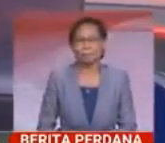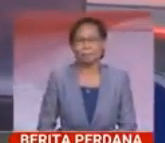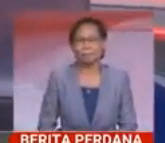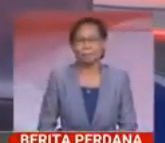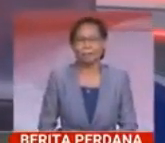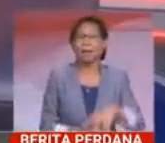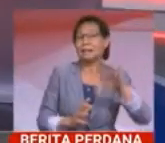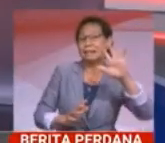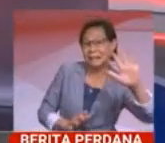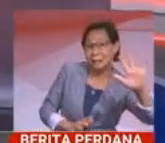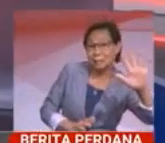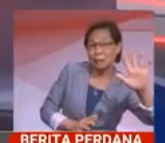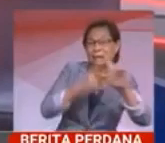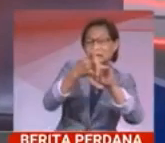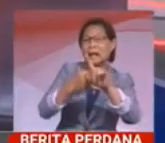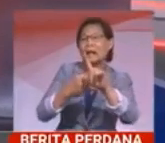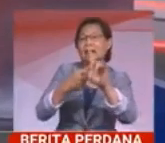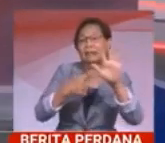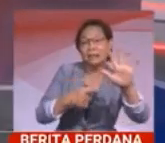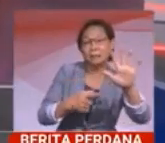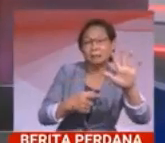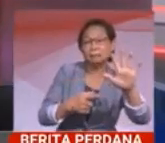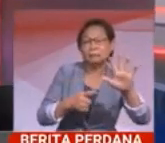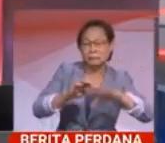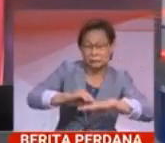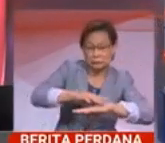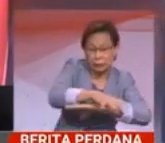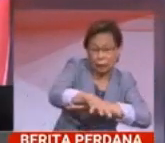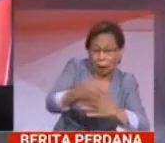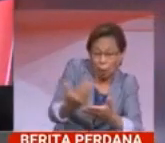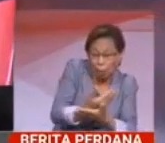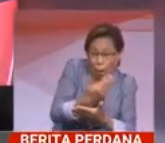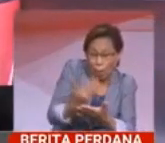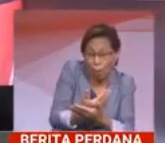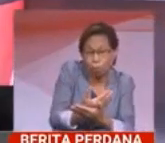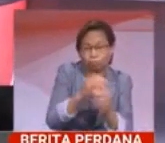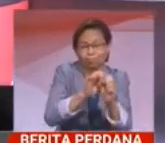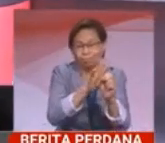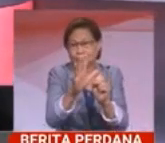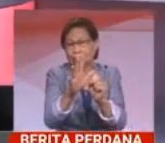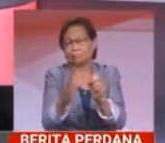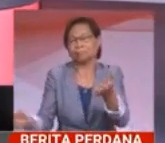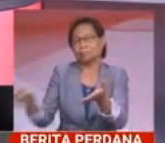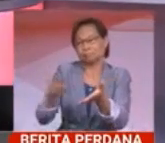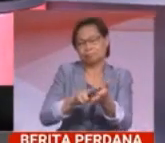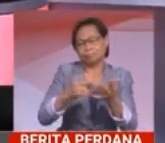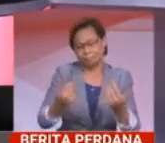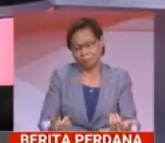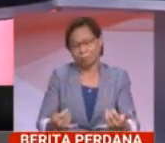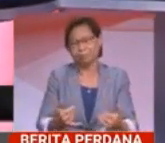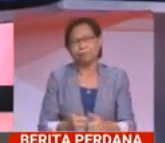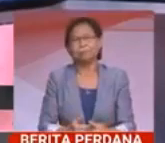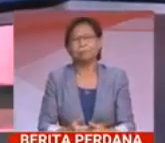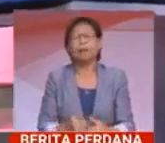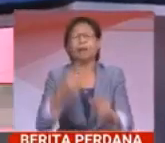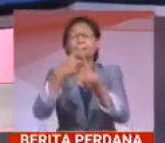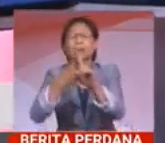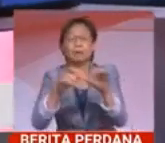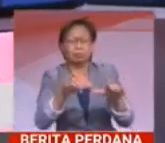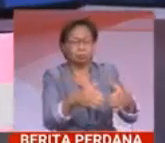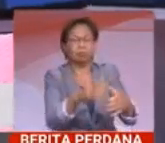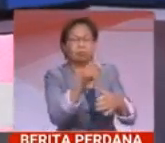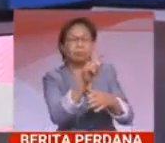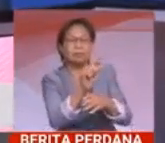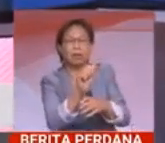ke-5 daripada stoploss kece jangkitan baru komik 19 yang dilaporkan hari ini adalah dari